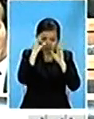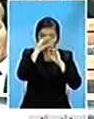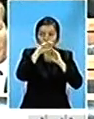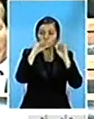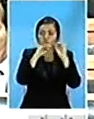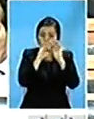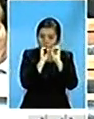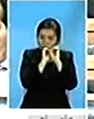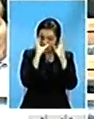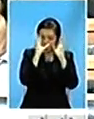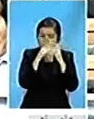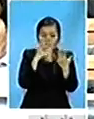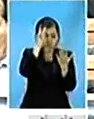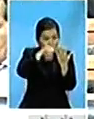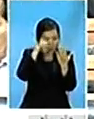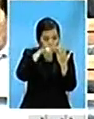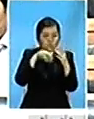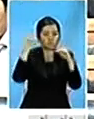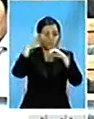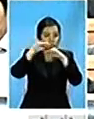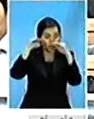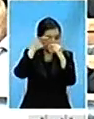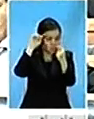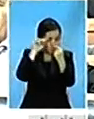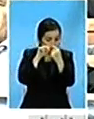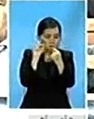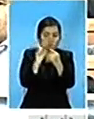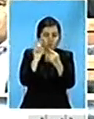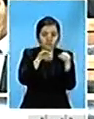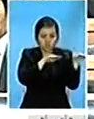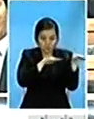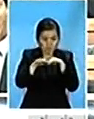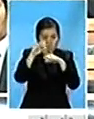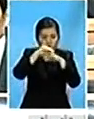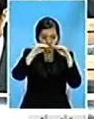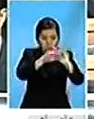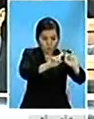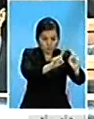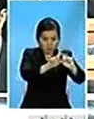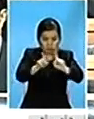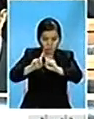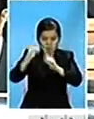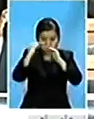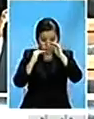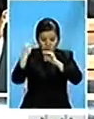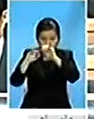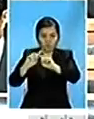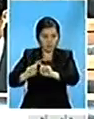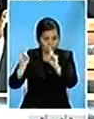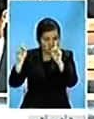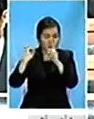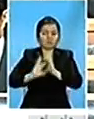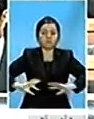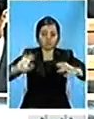รวจสอบความสอดคล้องของโครงการเนื่องจากสถานะความพร้อมของแต่ละโครงการไม่เท่ากันจึงจำเป็